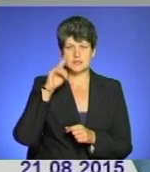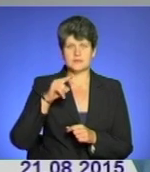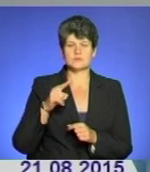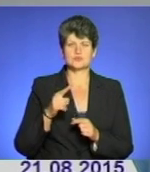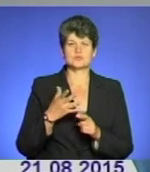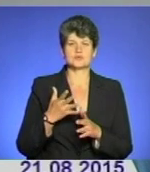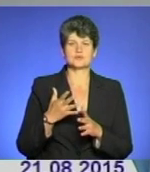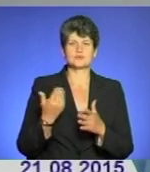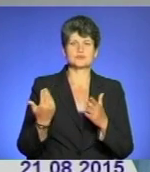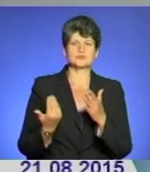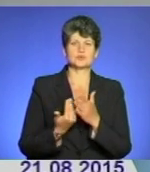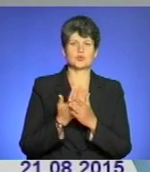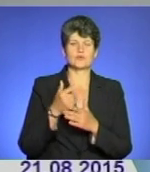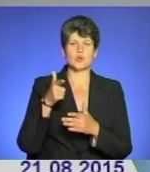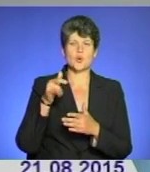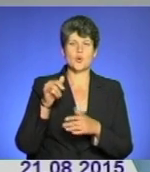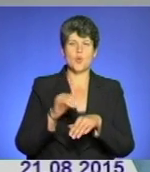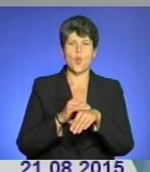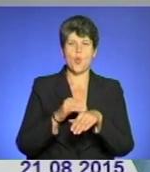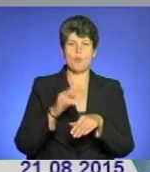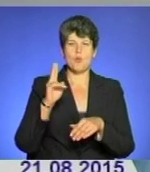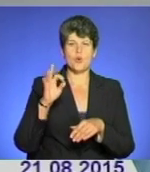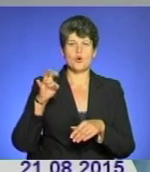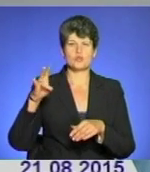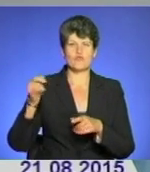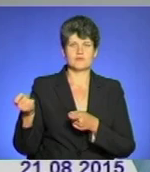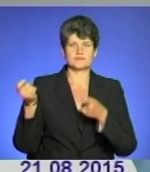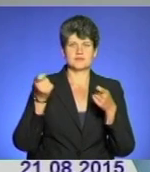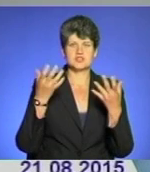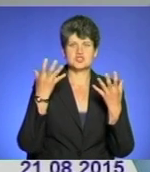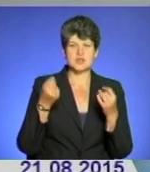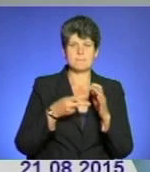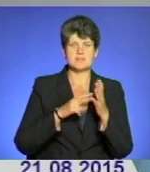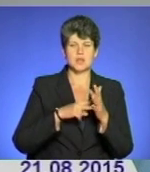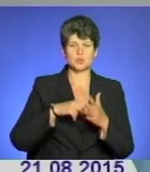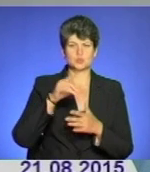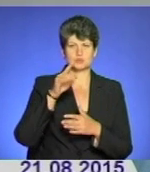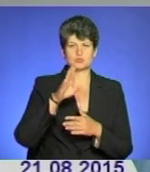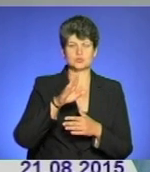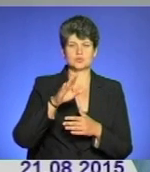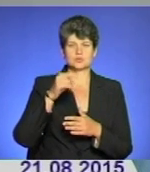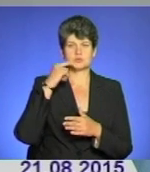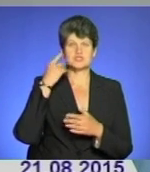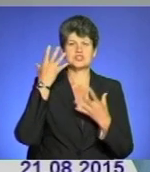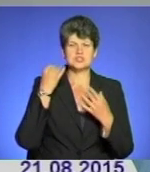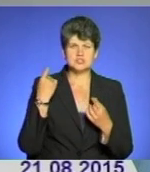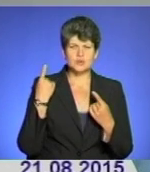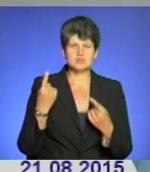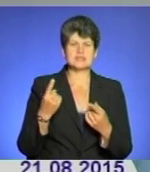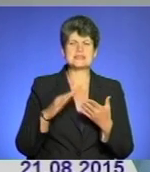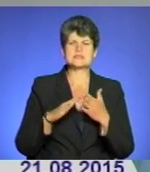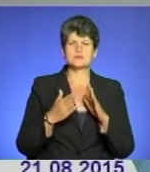очередний гумковой зайшов. Зараз планують кацапи ще один гумковой, і ситуація на